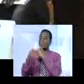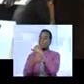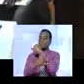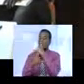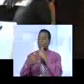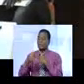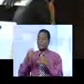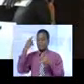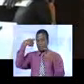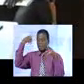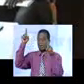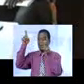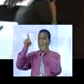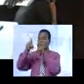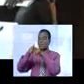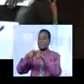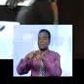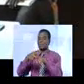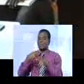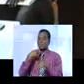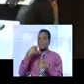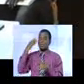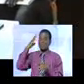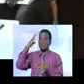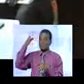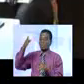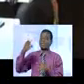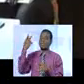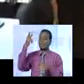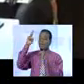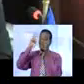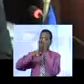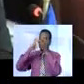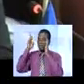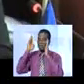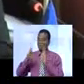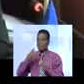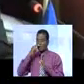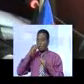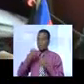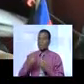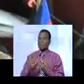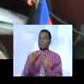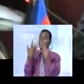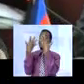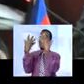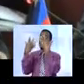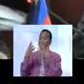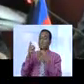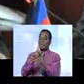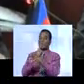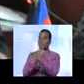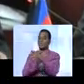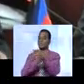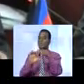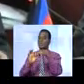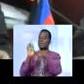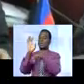cette convention, diront ces deux signataires, va influencer le développement de la